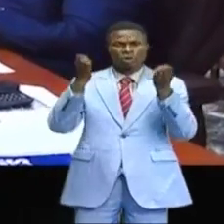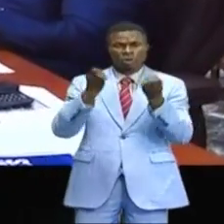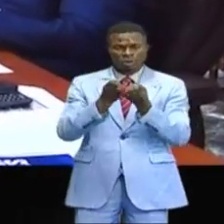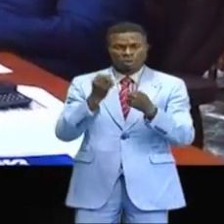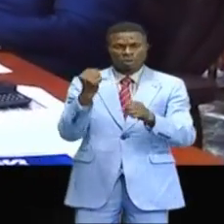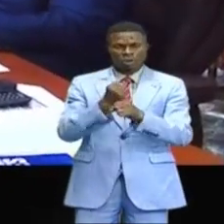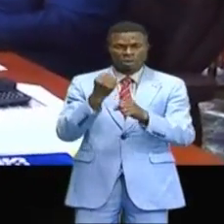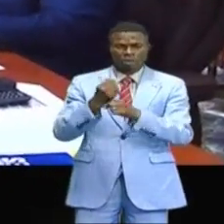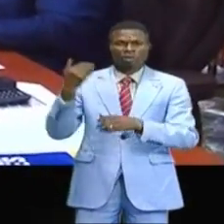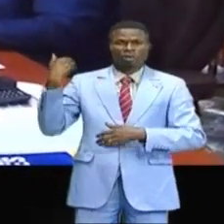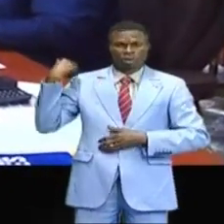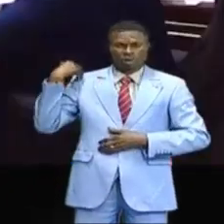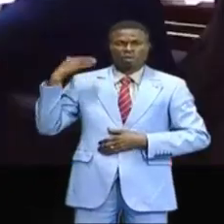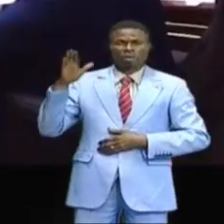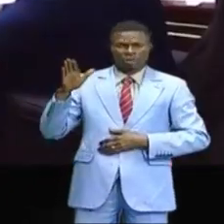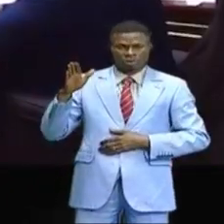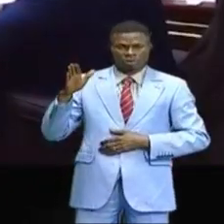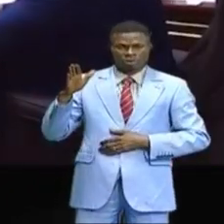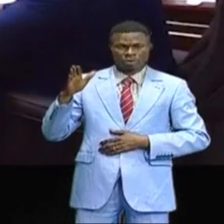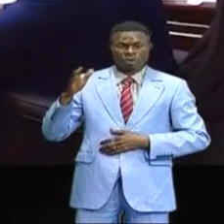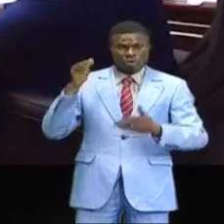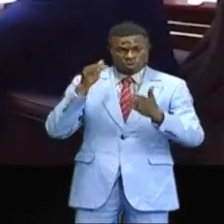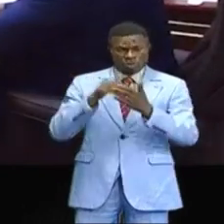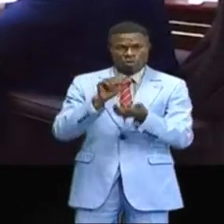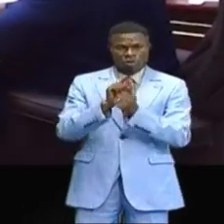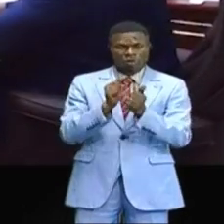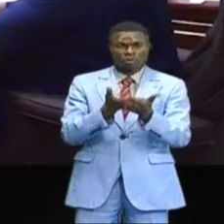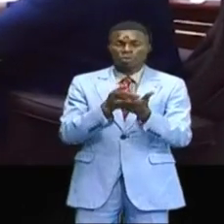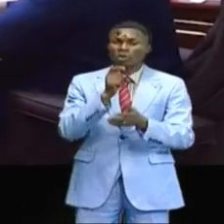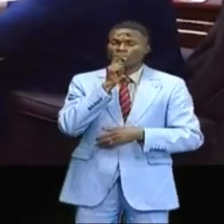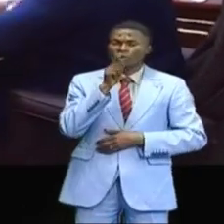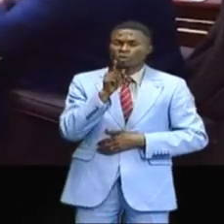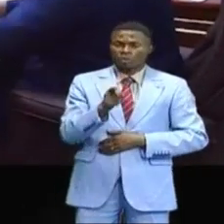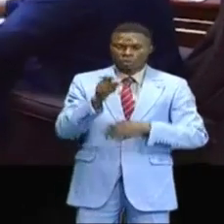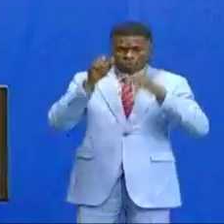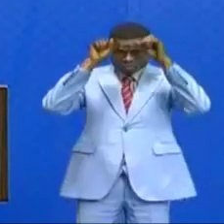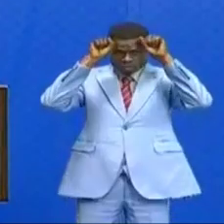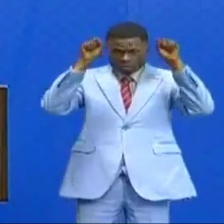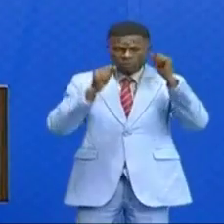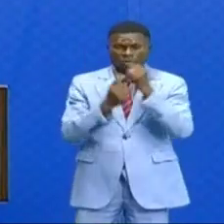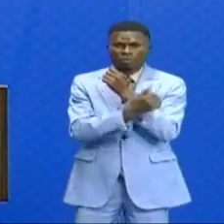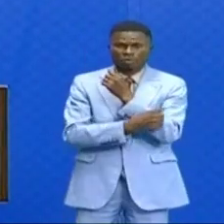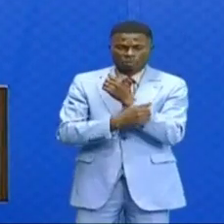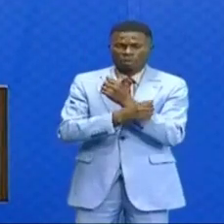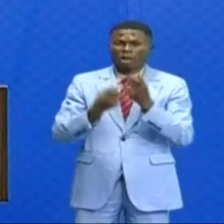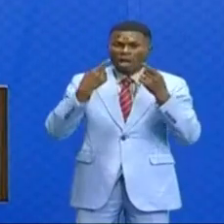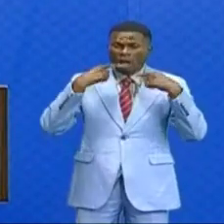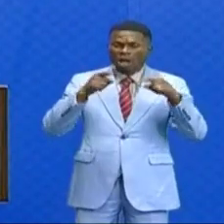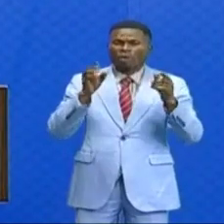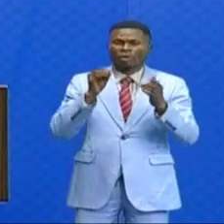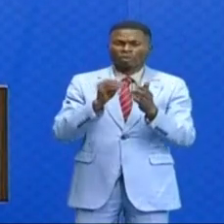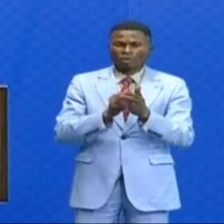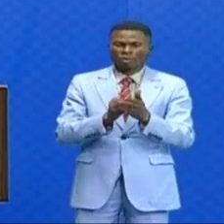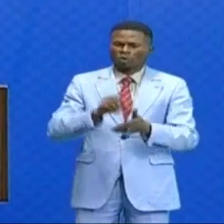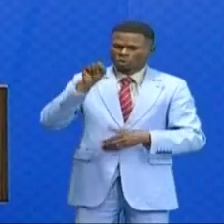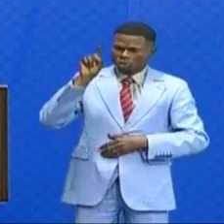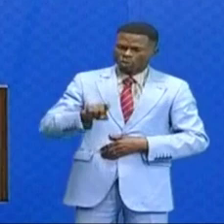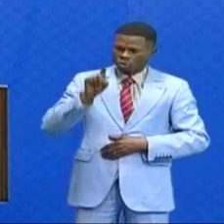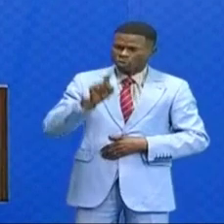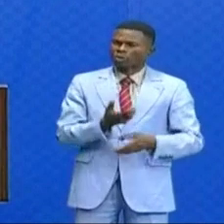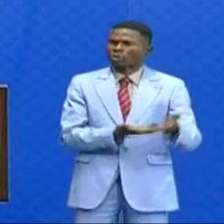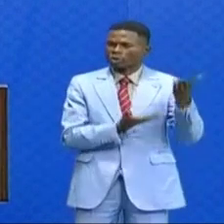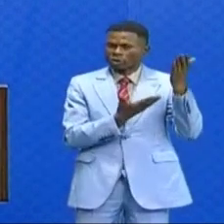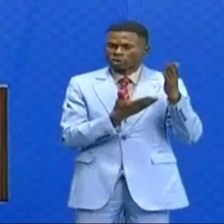services publics de l'État. Face à cette situation, le président de la République a rappelé l'impérieuse nécessité